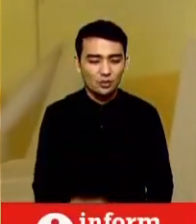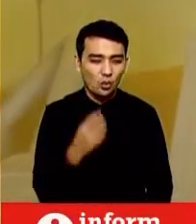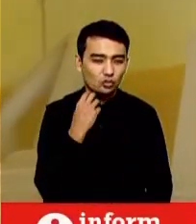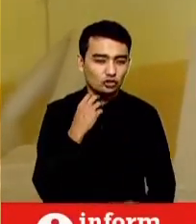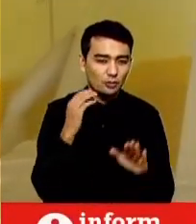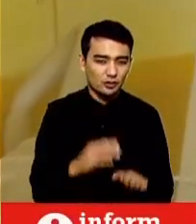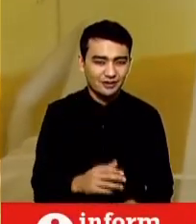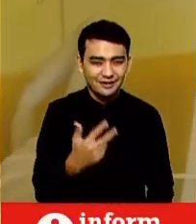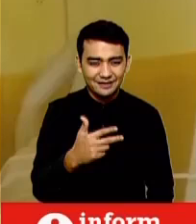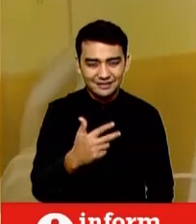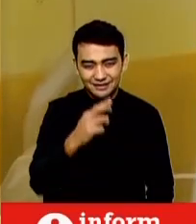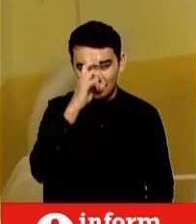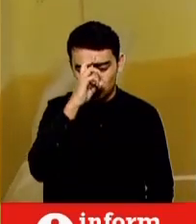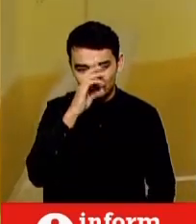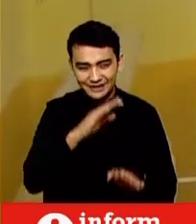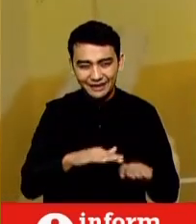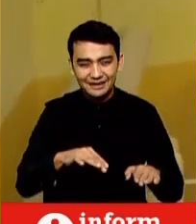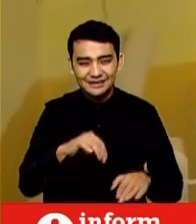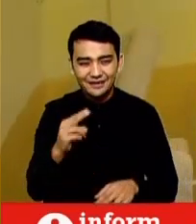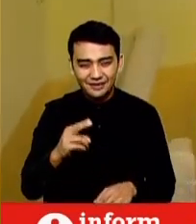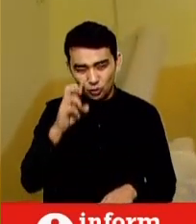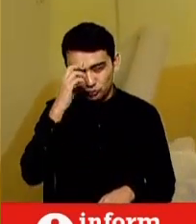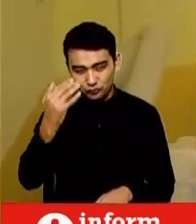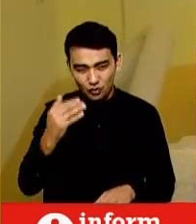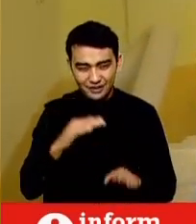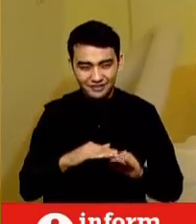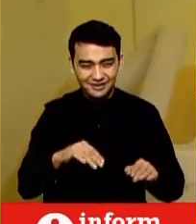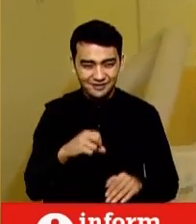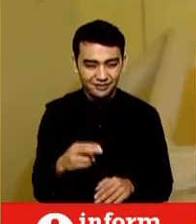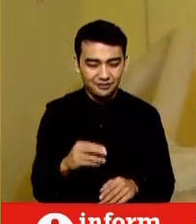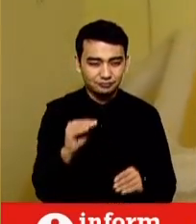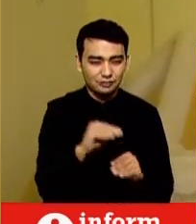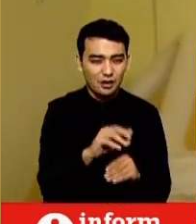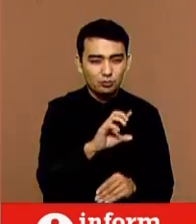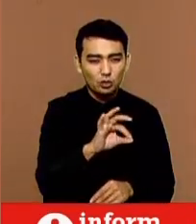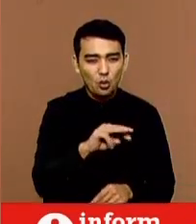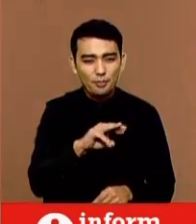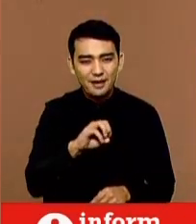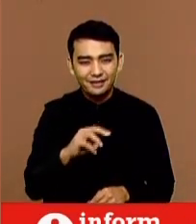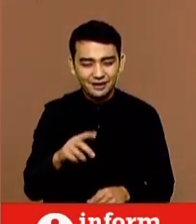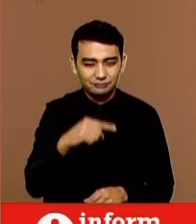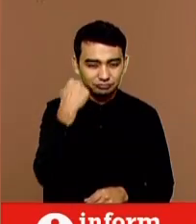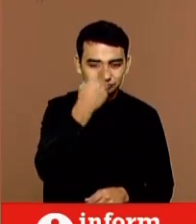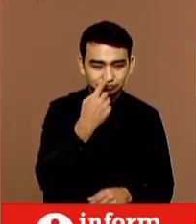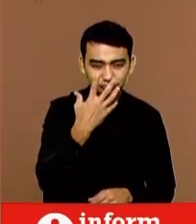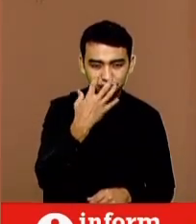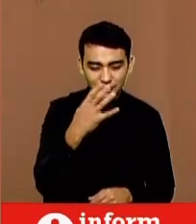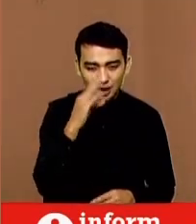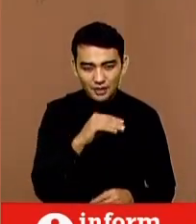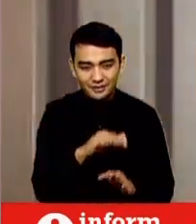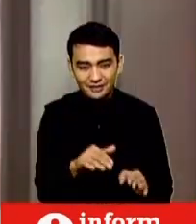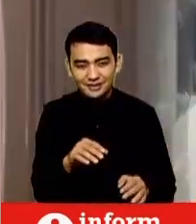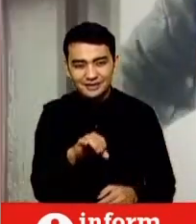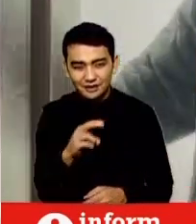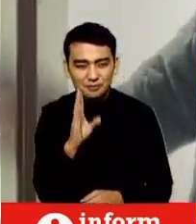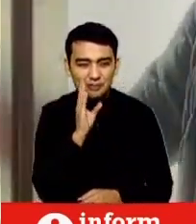Көкшетаудағы 30 мемлекеттік балабақшаға міне дәл осындай биометрия орнатылған. Бұл жүйенің тиімділігі сол, балабақшаға